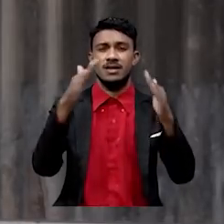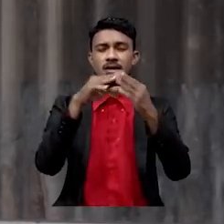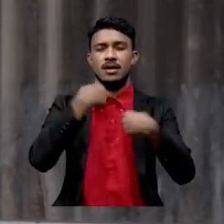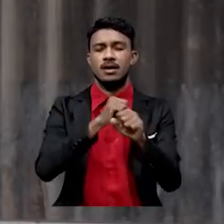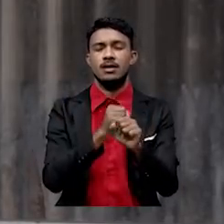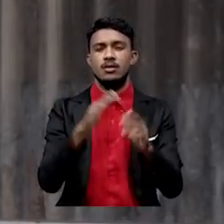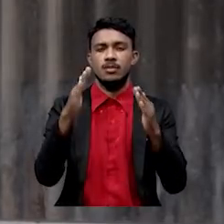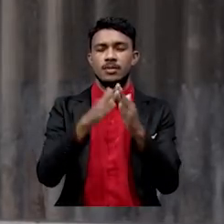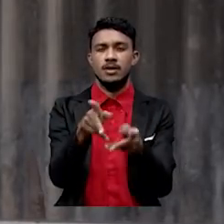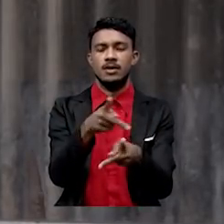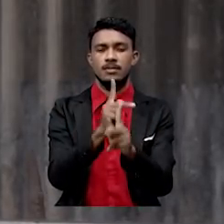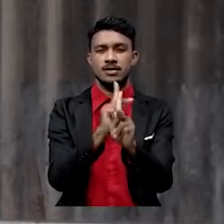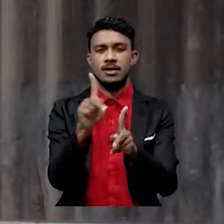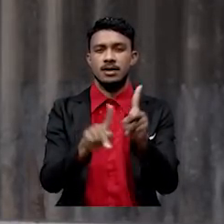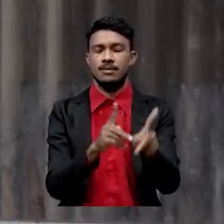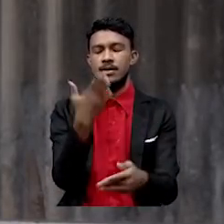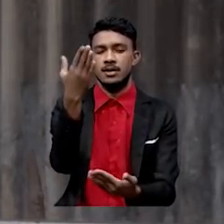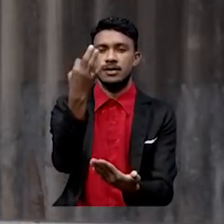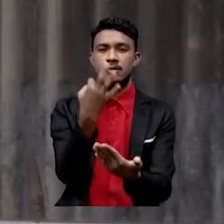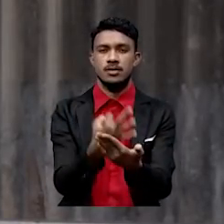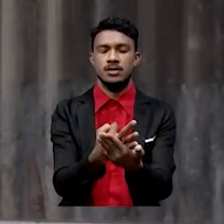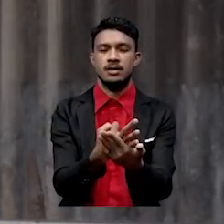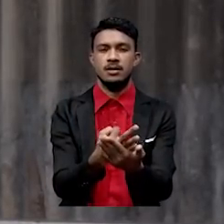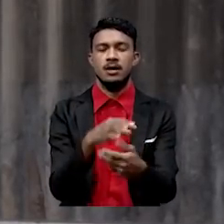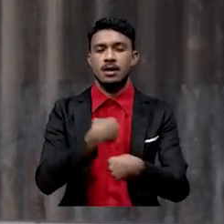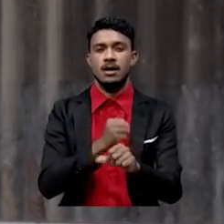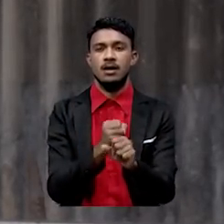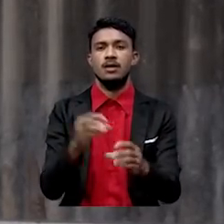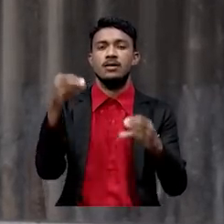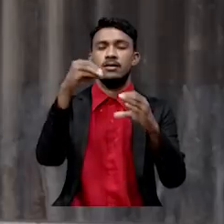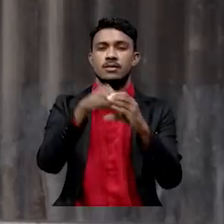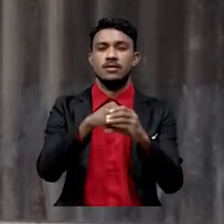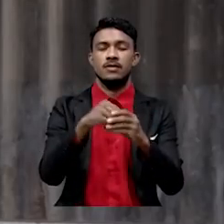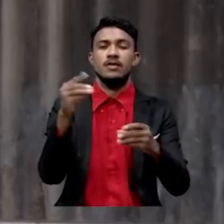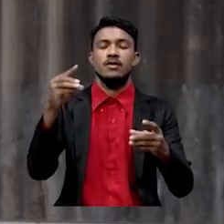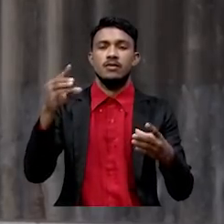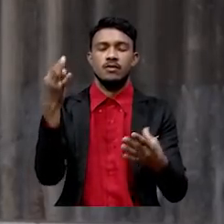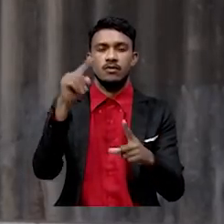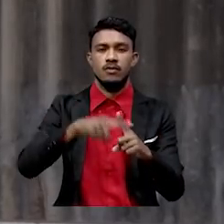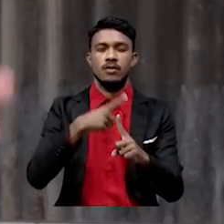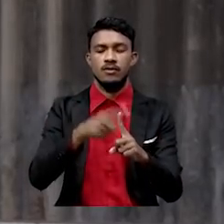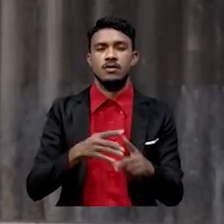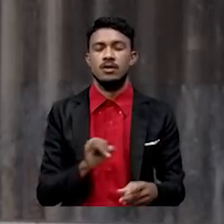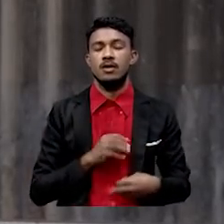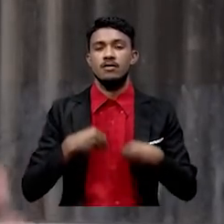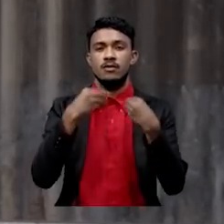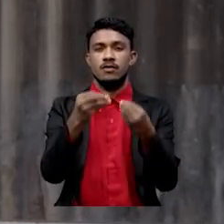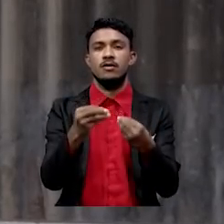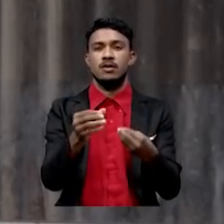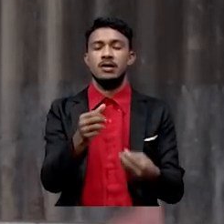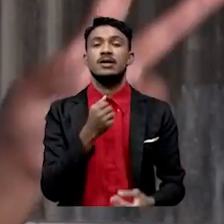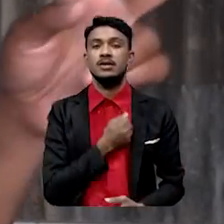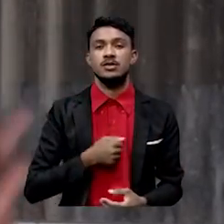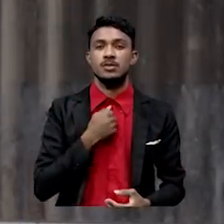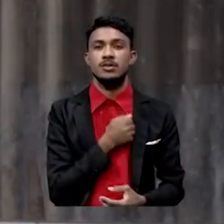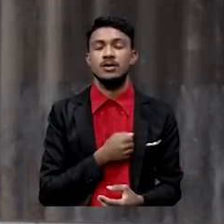menosa. Hau impresi yang menawar sang hawa tamu full fullan, hau sih dau servis kita. Di sekolah bah hau tamu tiap mahok sore